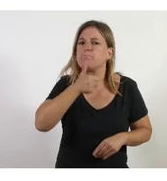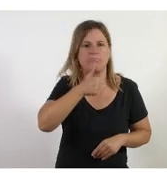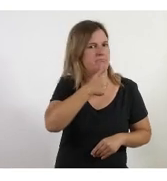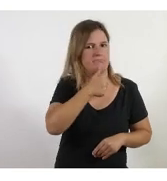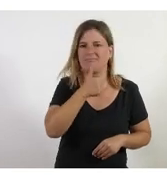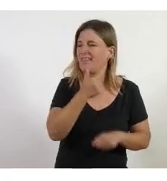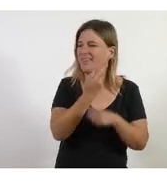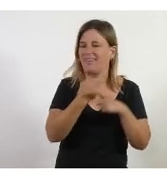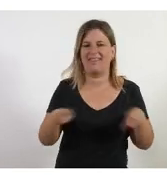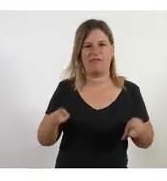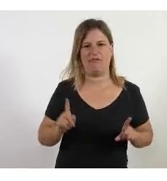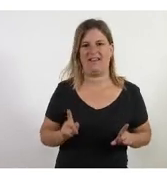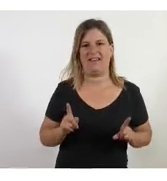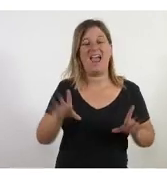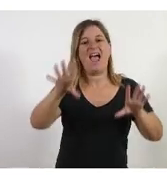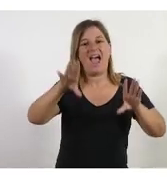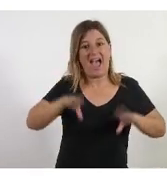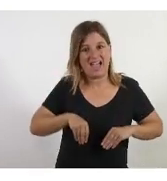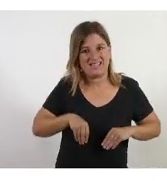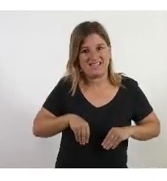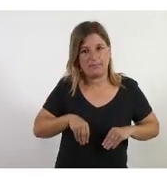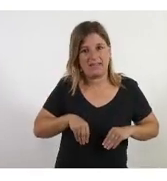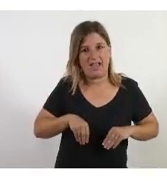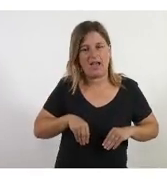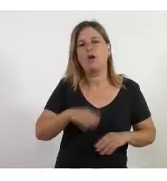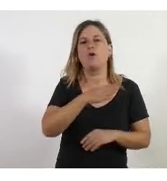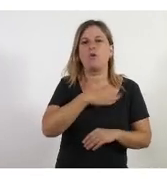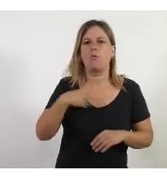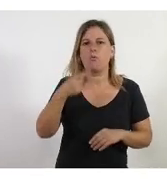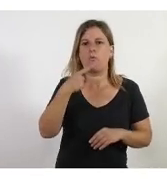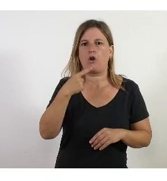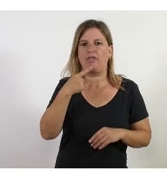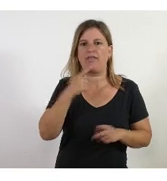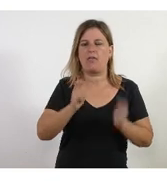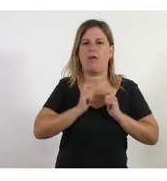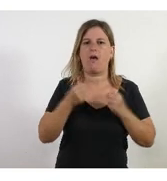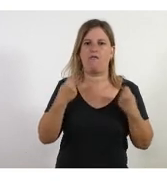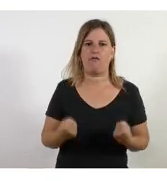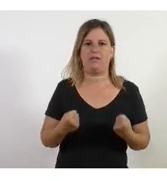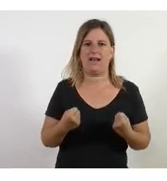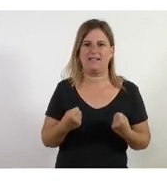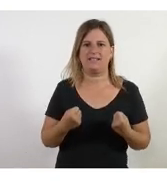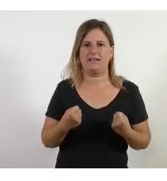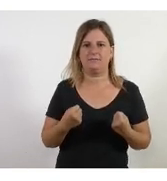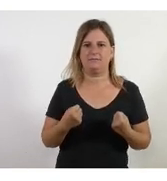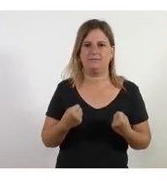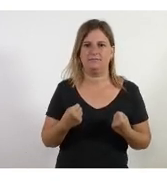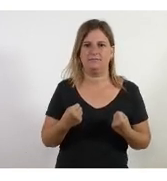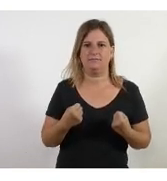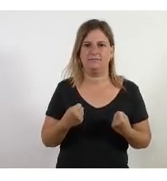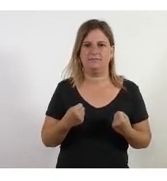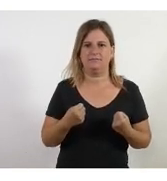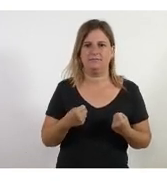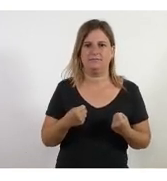ben diferent. Acceptar és fortalesa i és